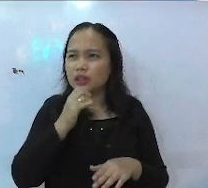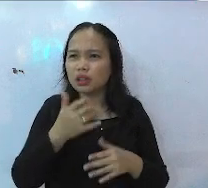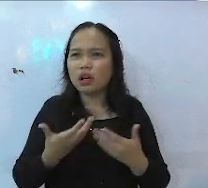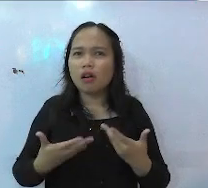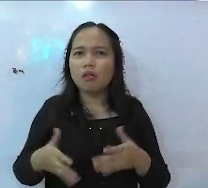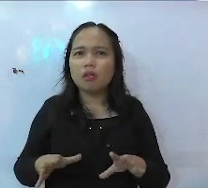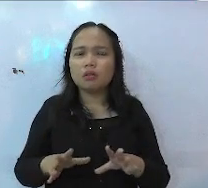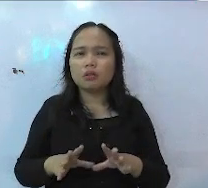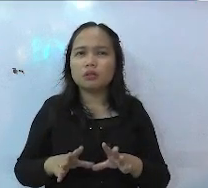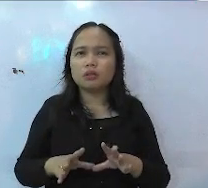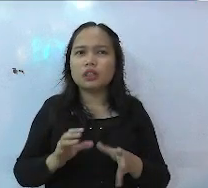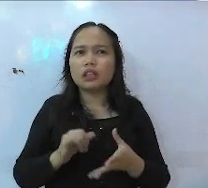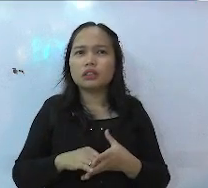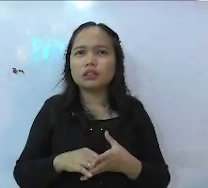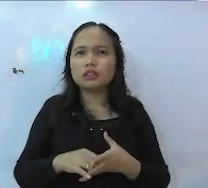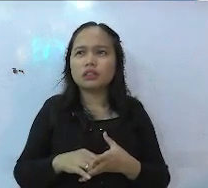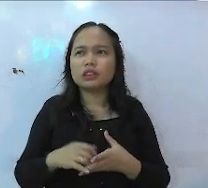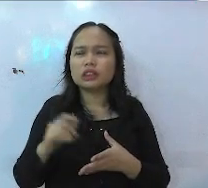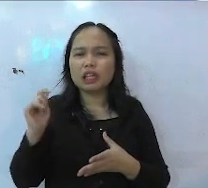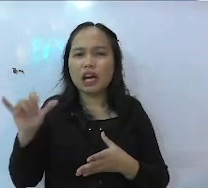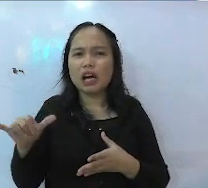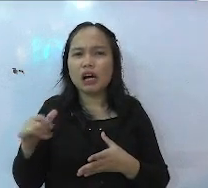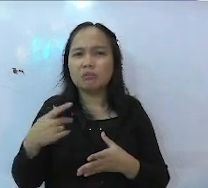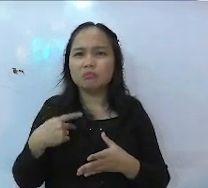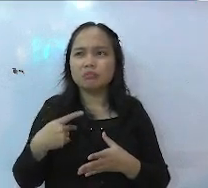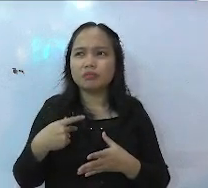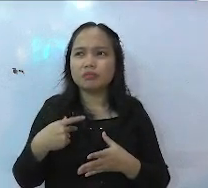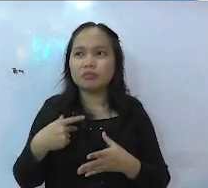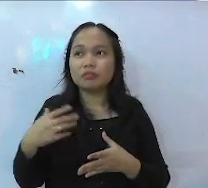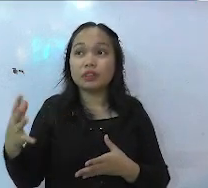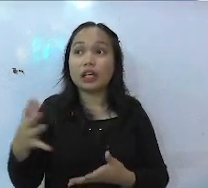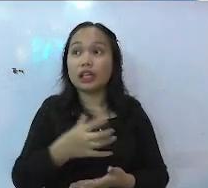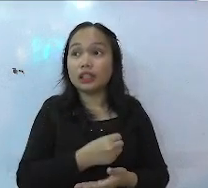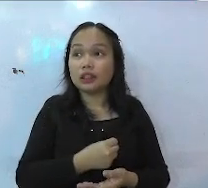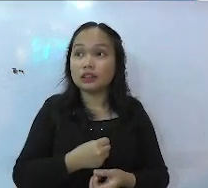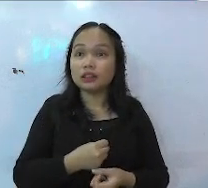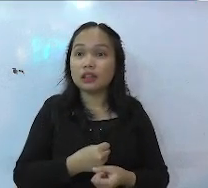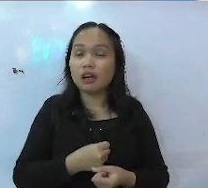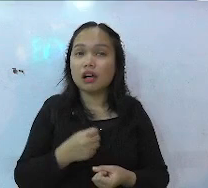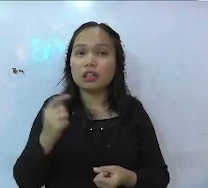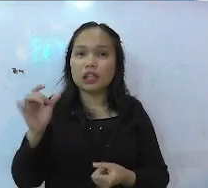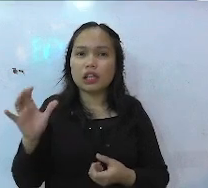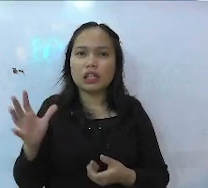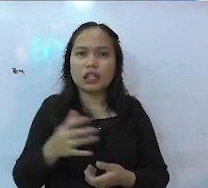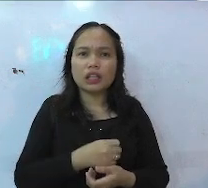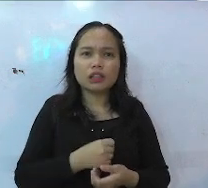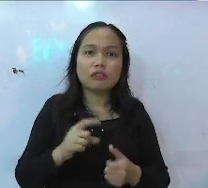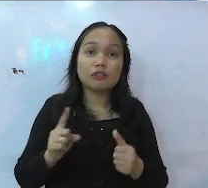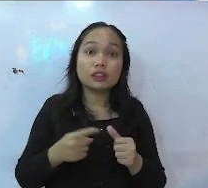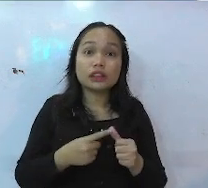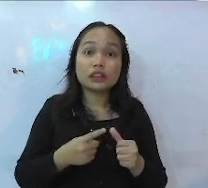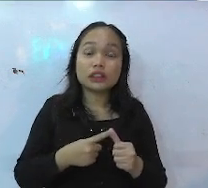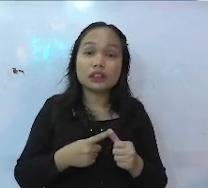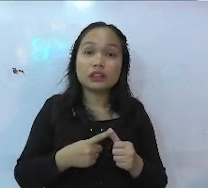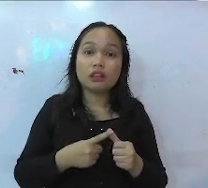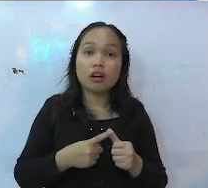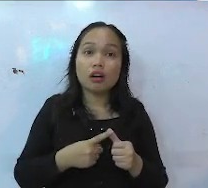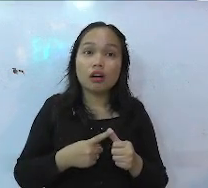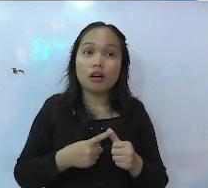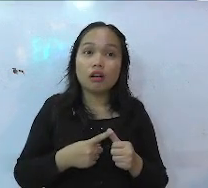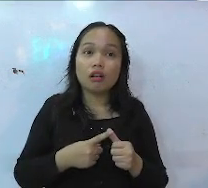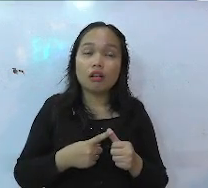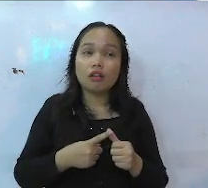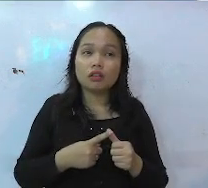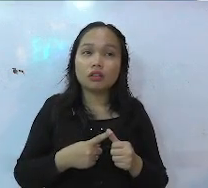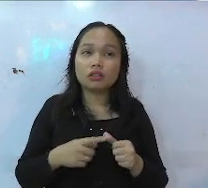na sila yung makaka magkakaroon ng unang ano sayo eh no unang ah puwang SAO na parang sasabih